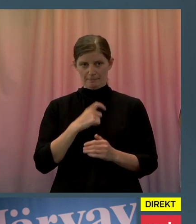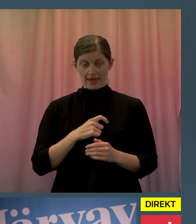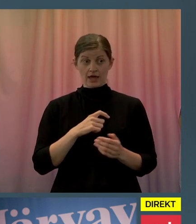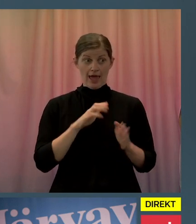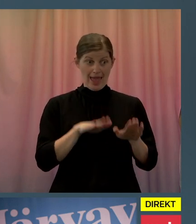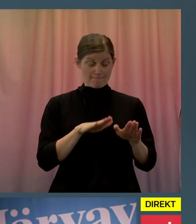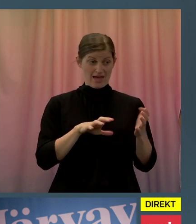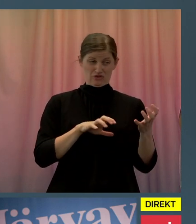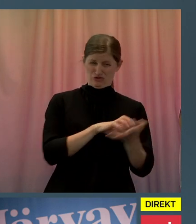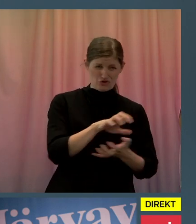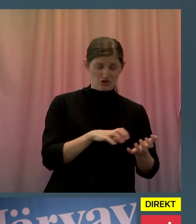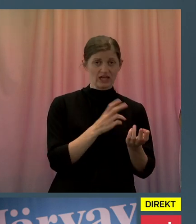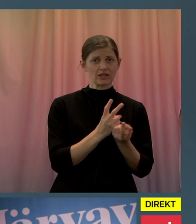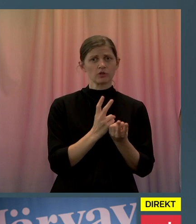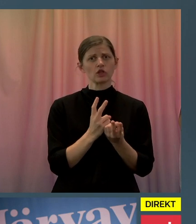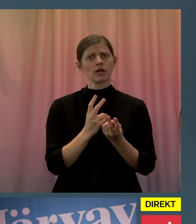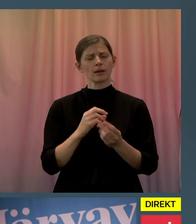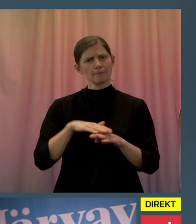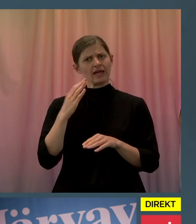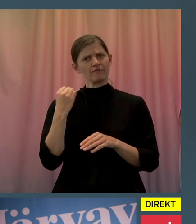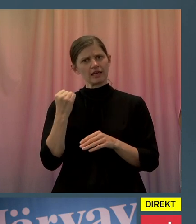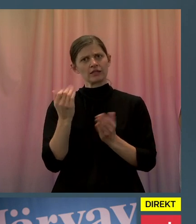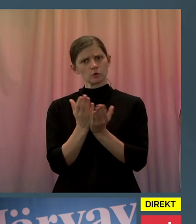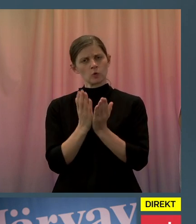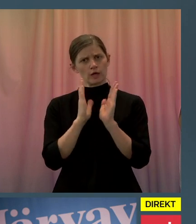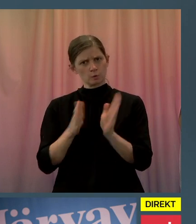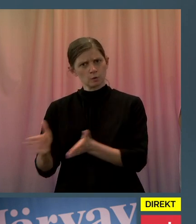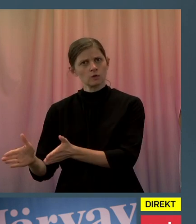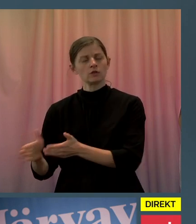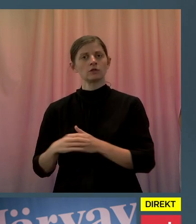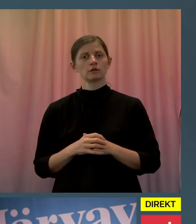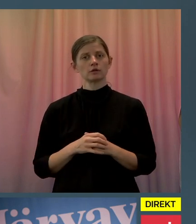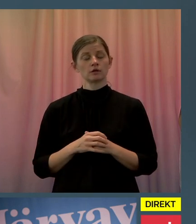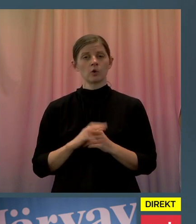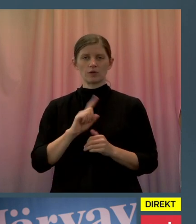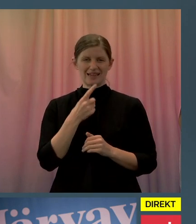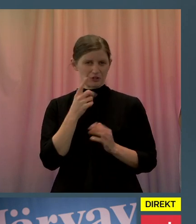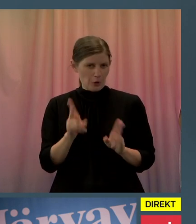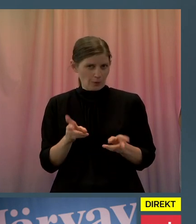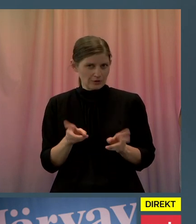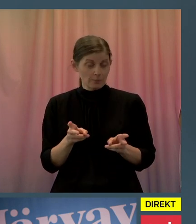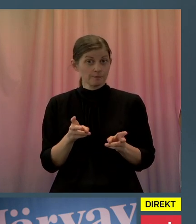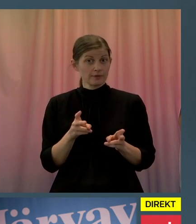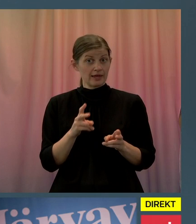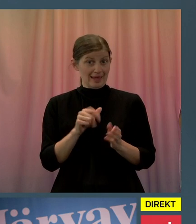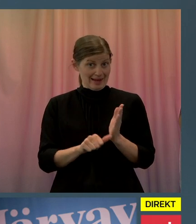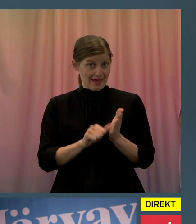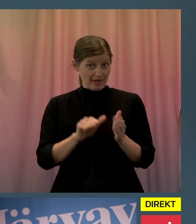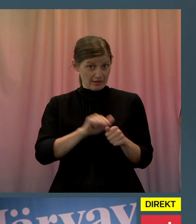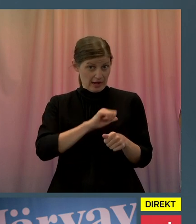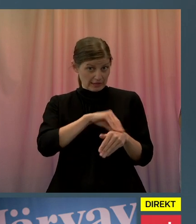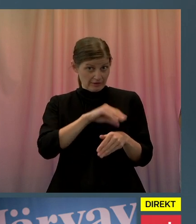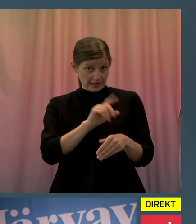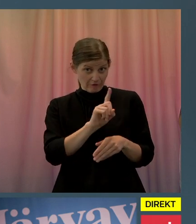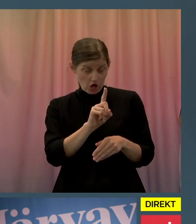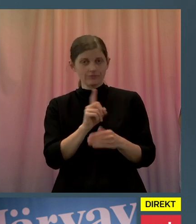hemma, desto viktigare är det med ordning och reda i skolan. Och så la han till: det är i skolan som eleverna får